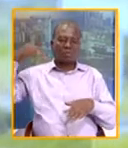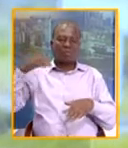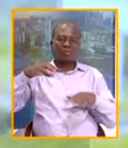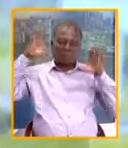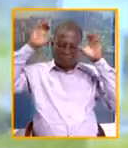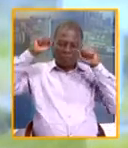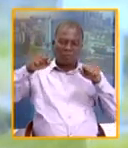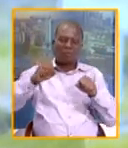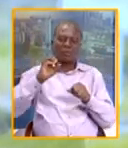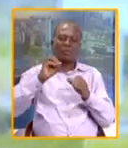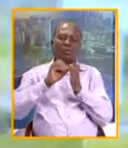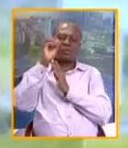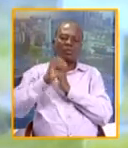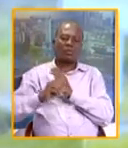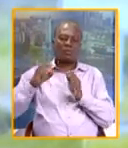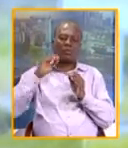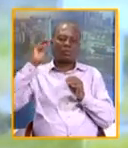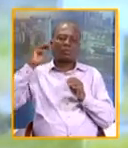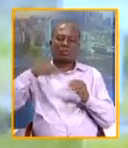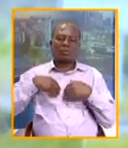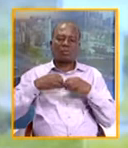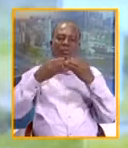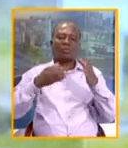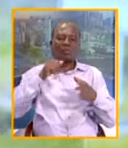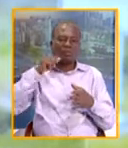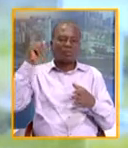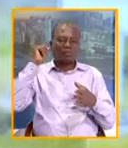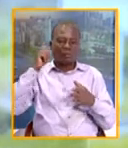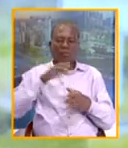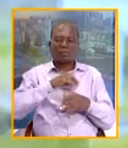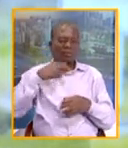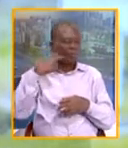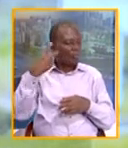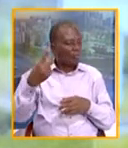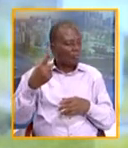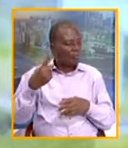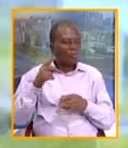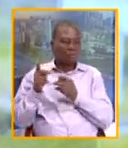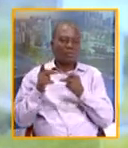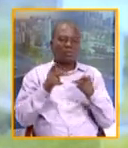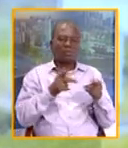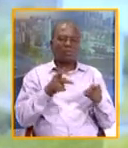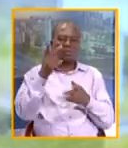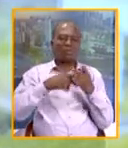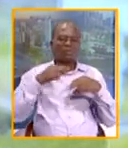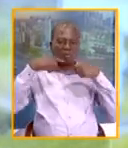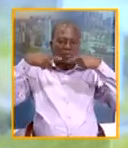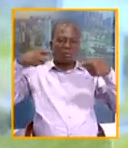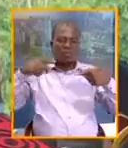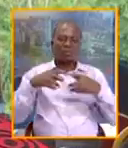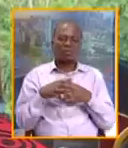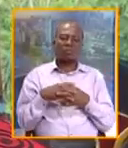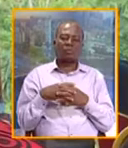présidentielle d'octobre voilà le message qu'ils ont livré hier chefs d'état et vous venez de l'entendre je vous propose quelques réactions